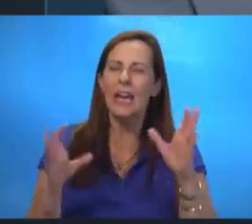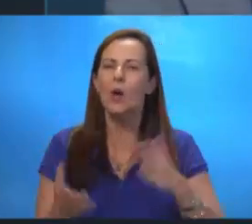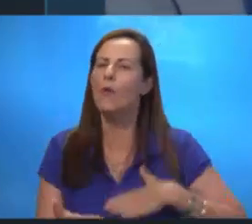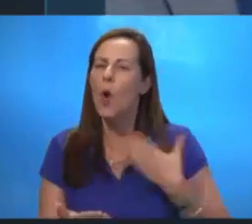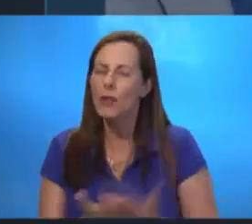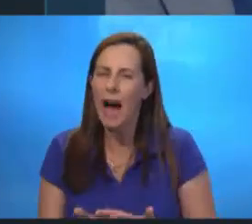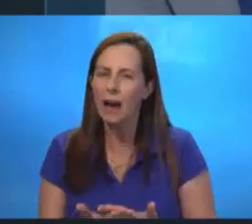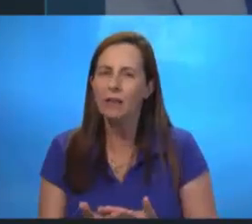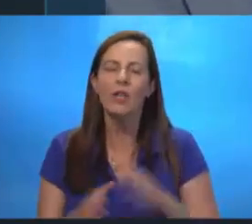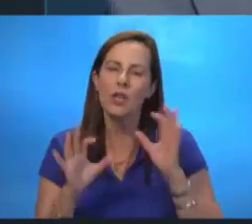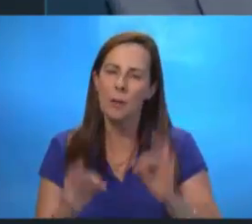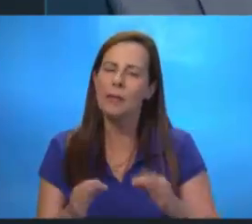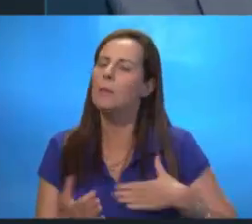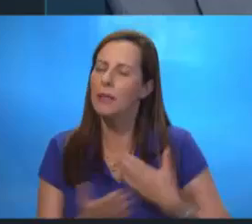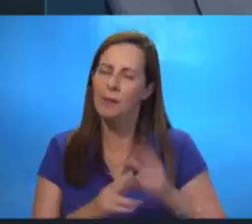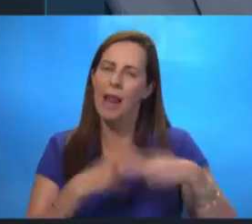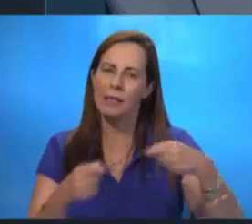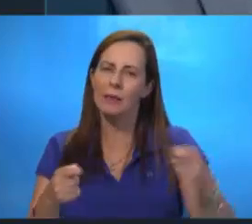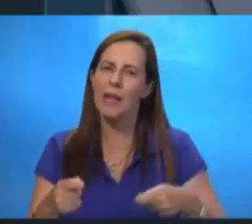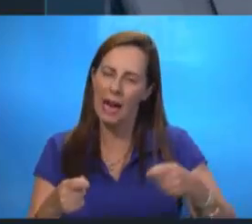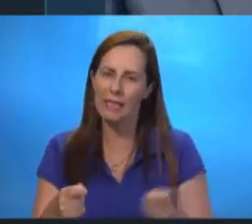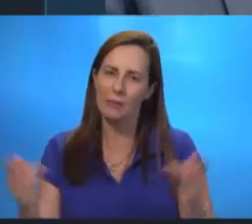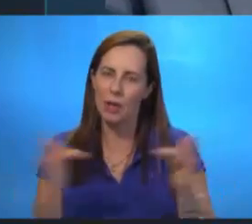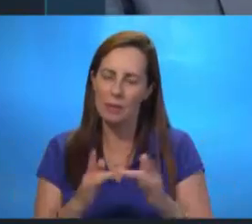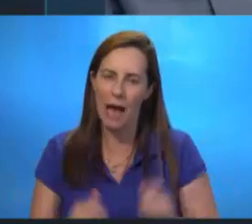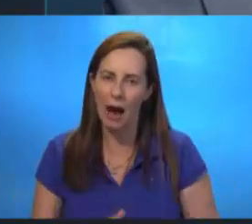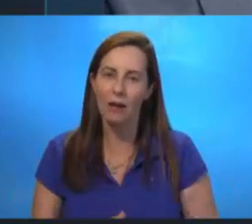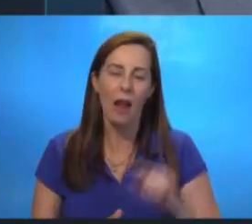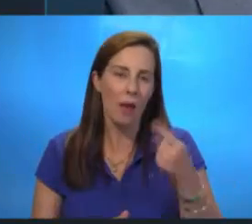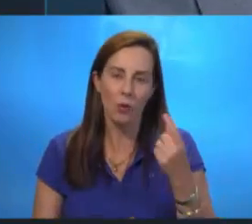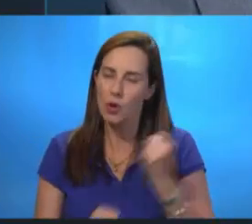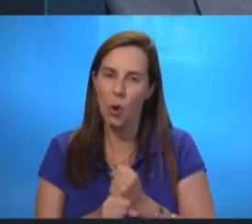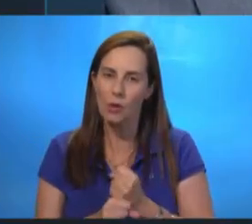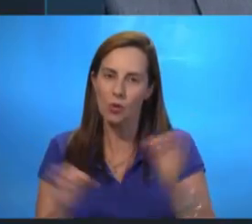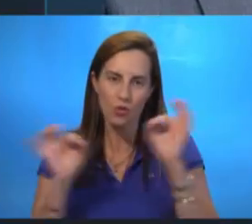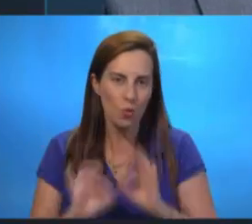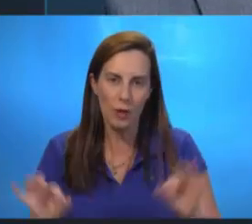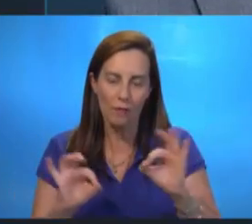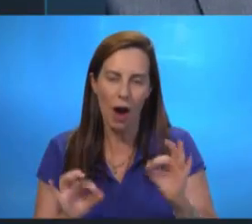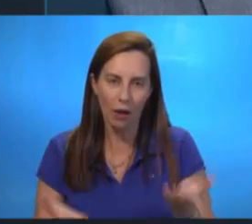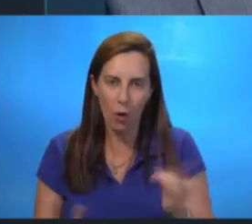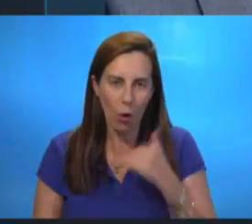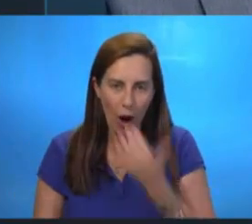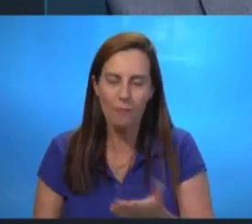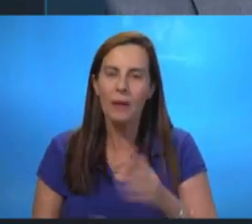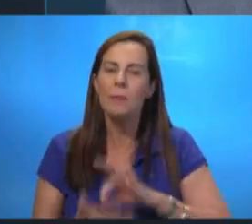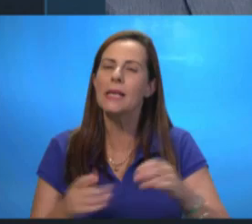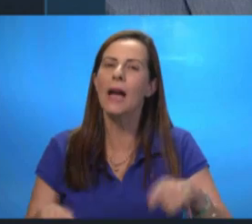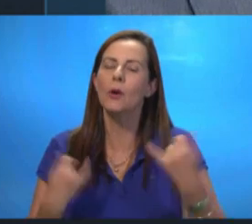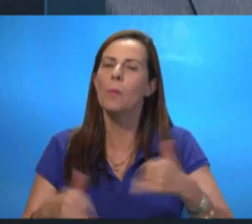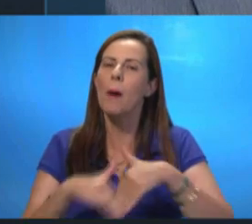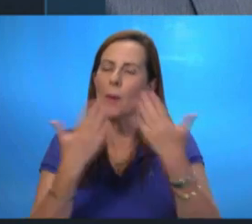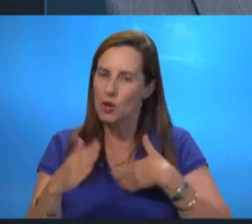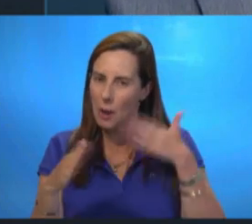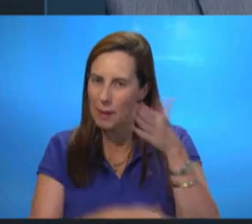העובדים, שבעצם מתנדבים להחזיר את הכרטיסים בחזרה, למרות שלא עשו שום דבר לא בסדר. משרד התרבות, הבוקר כשפנינו